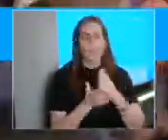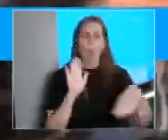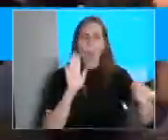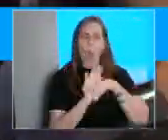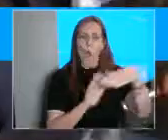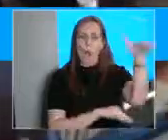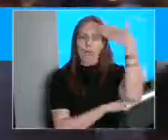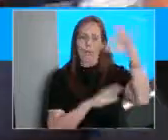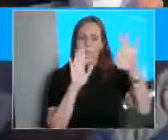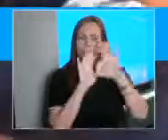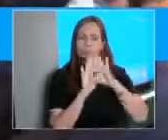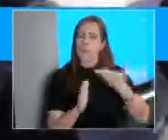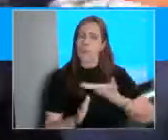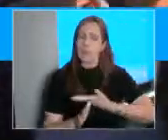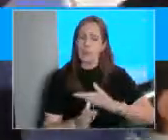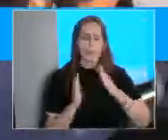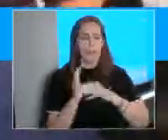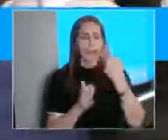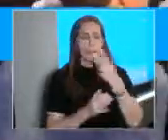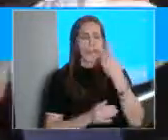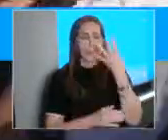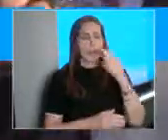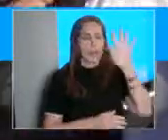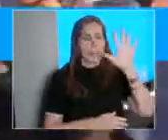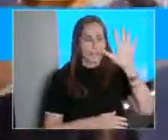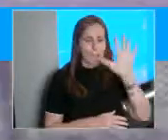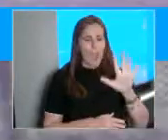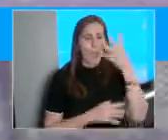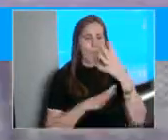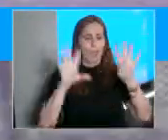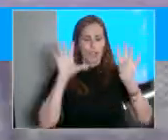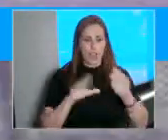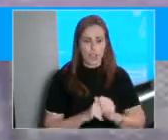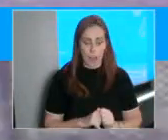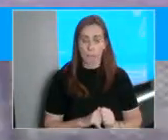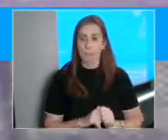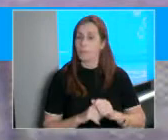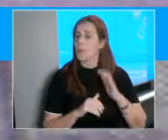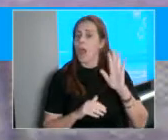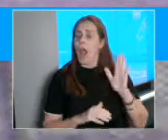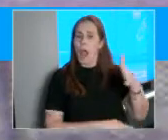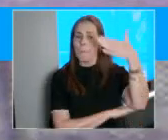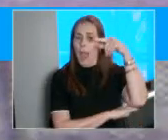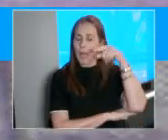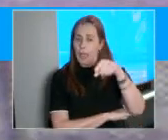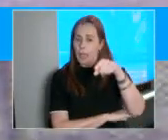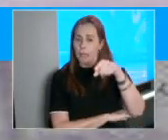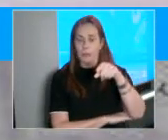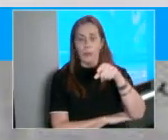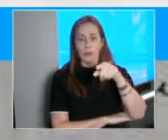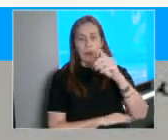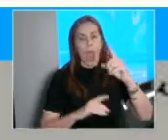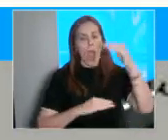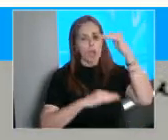הדגל והסמל שהתקבל ביום 24 במאי 1949. צורתו של דגל המדינה והיחסים בין